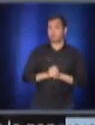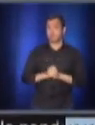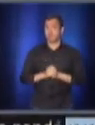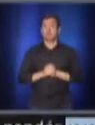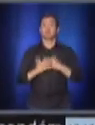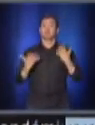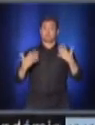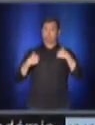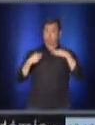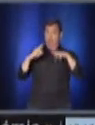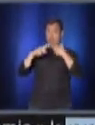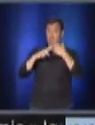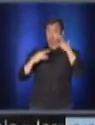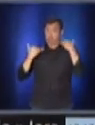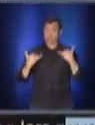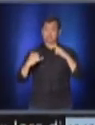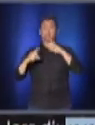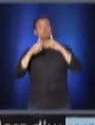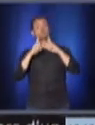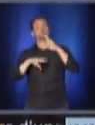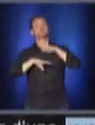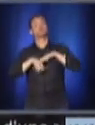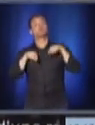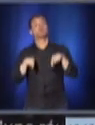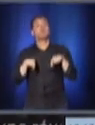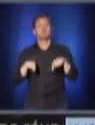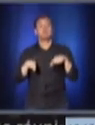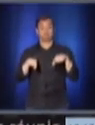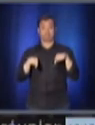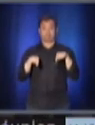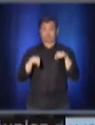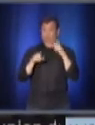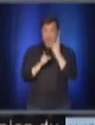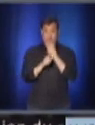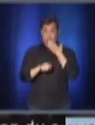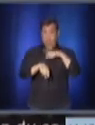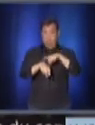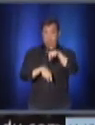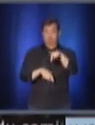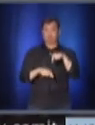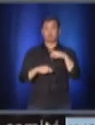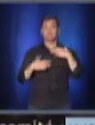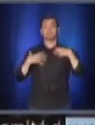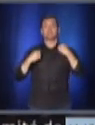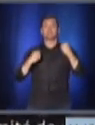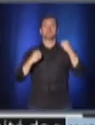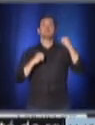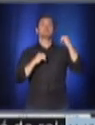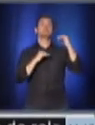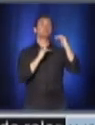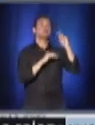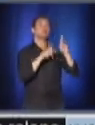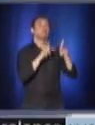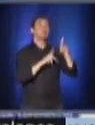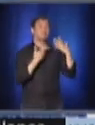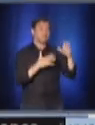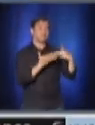qu'on est en train de regarder parce que lorsqu'on a eu des discussions avec les gens de la sécurité publique, comme je viens d'expliquer à M.